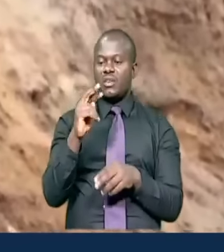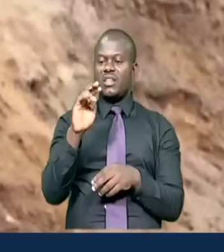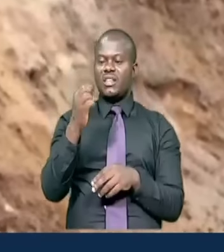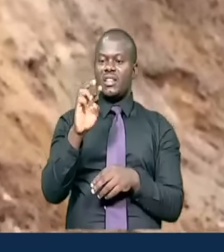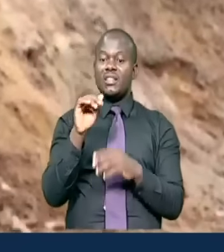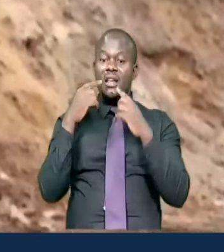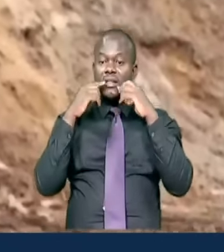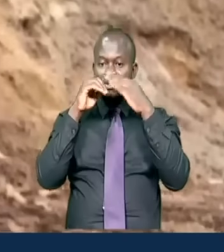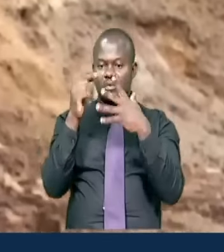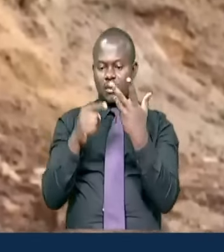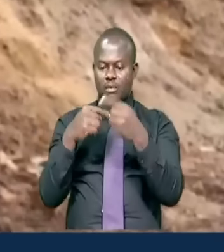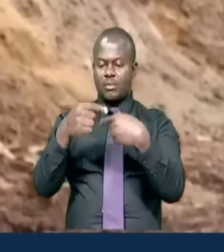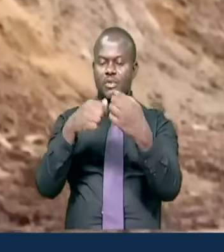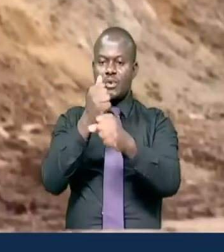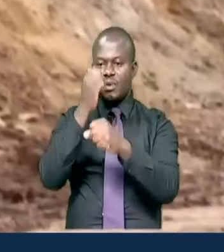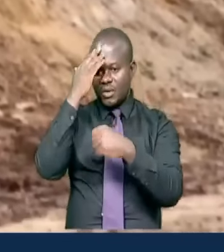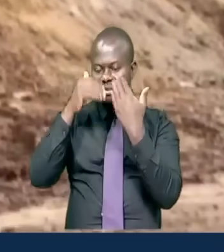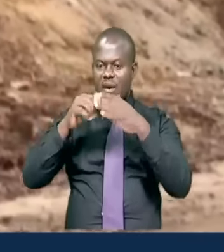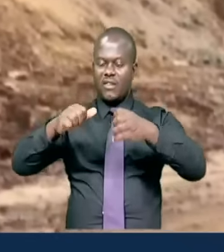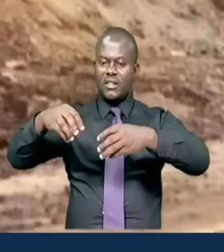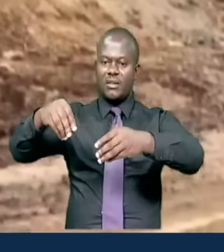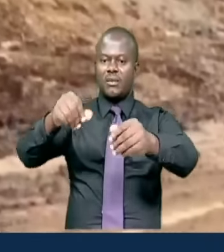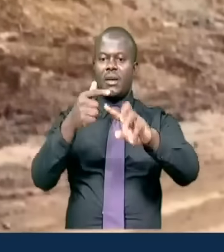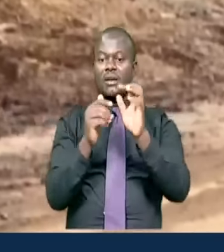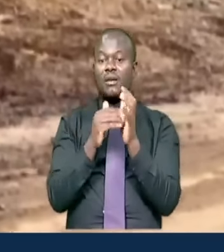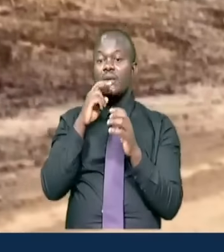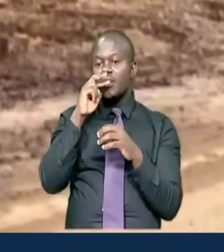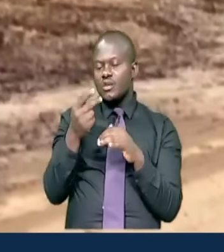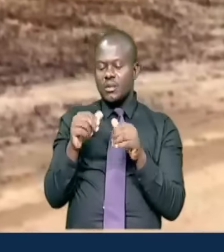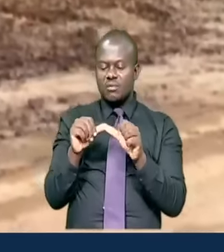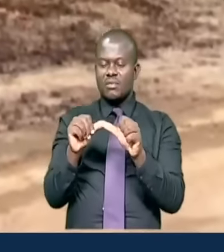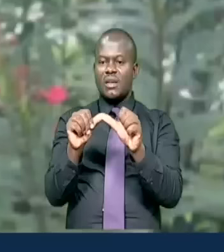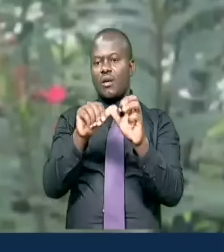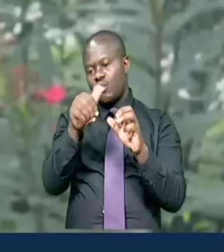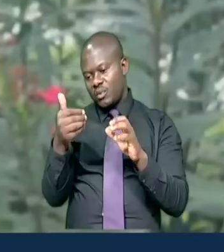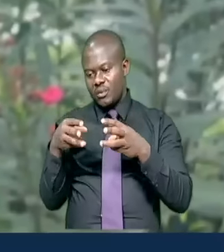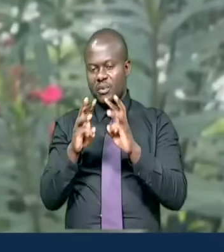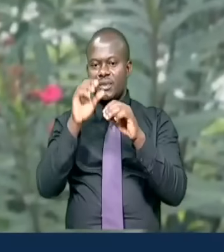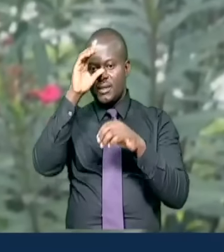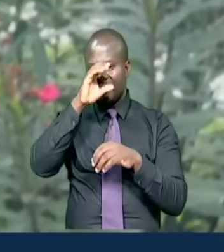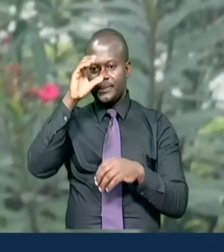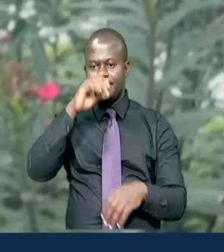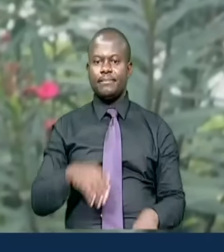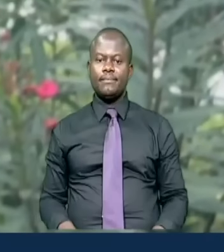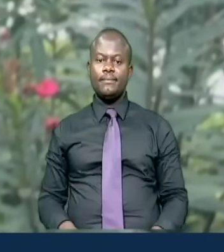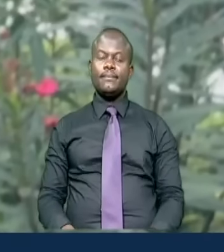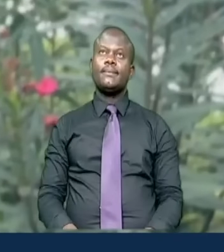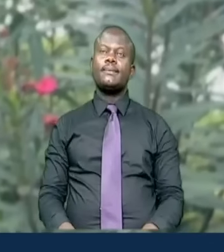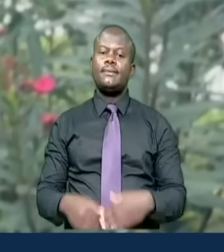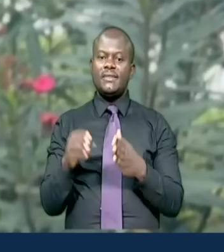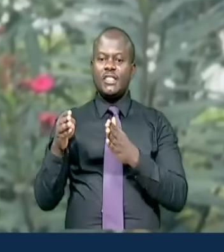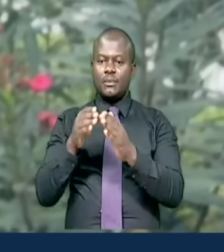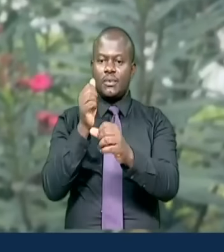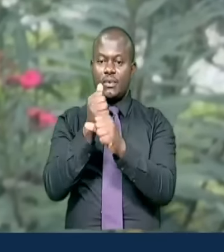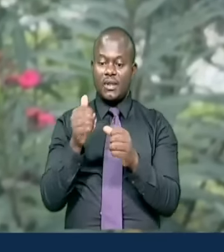ko hari ibyo bakomeza gukora mu gufata ubutaka, ariko igisubizo kirambye hari ukundi cyashakwa. Iyi misozi iyo dukora imihanda dusa